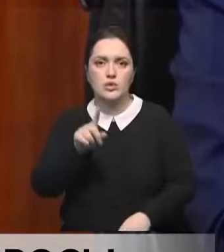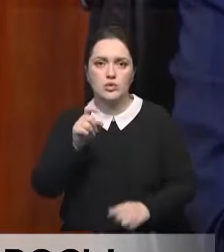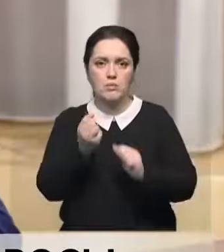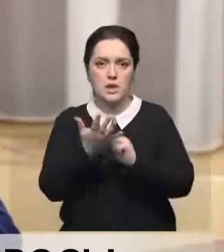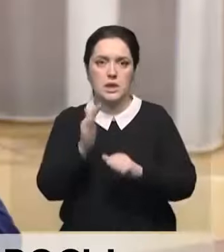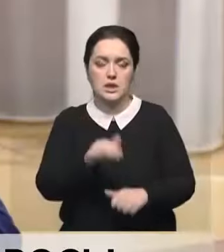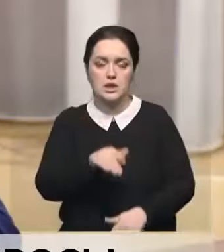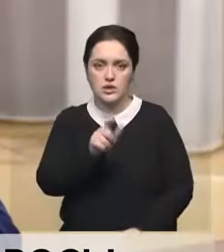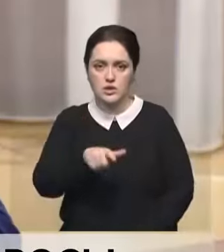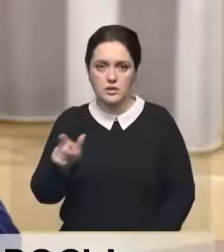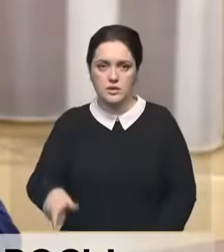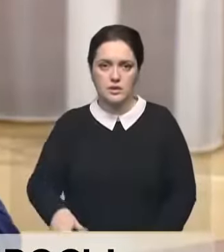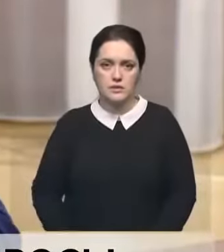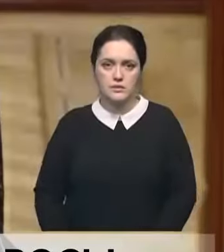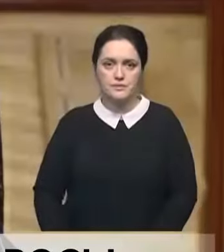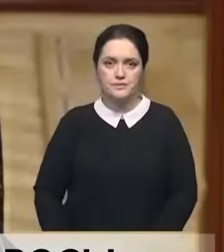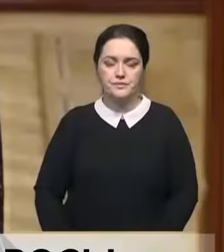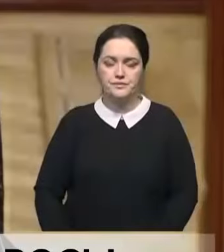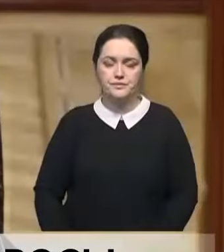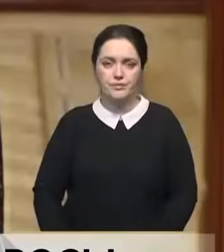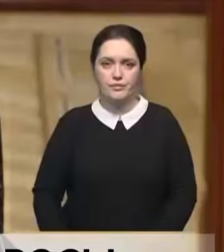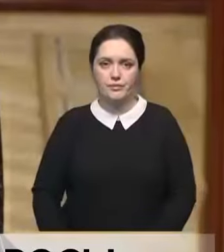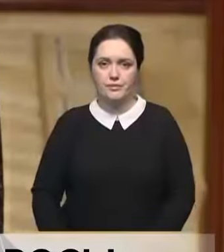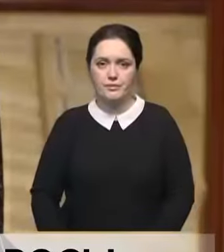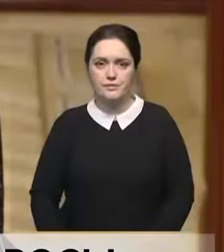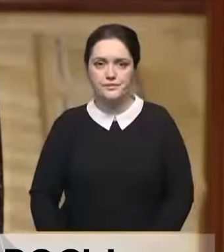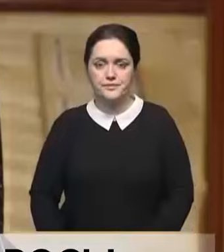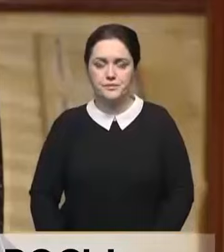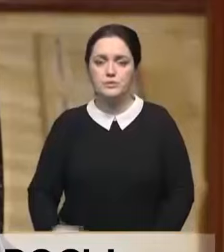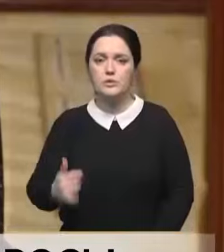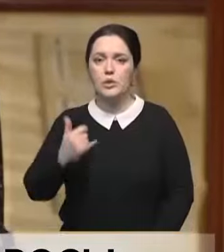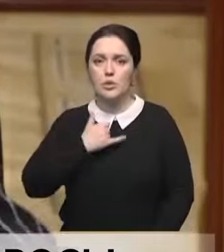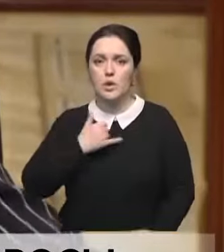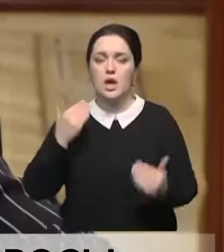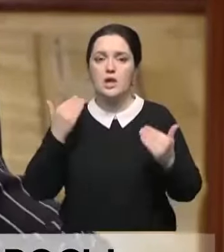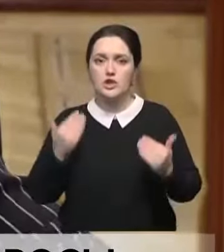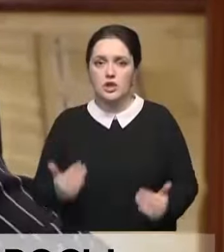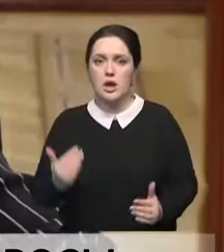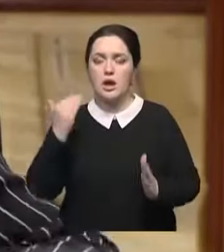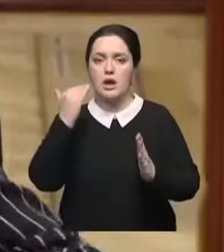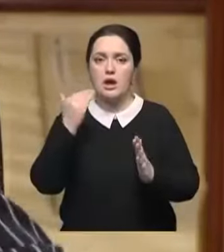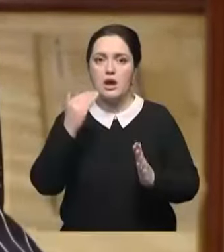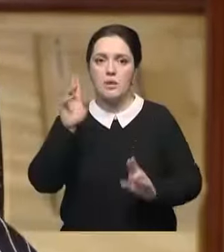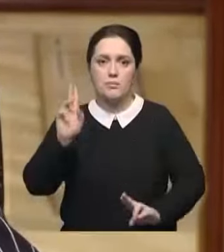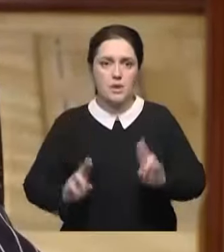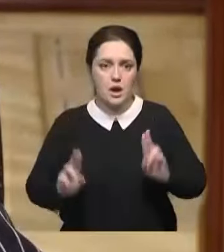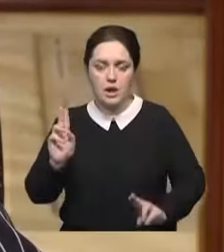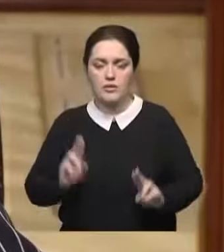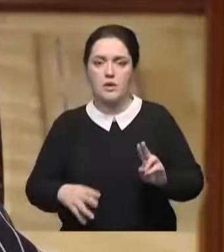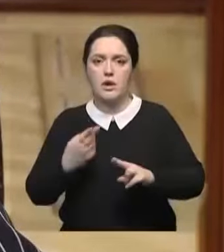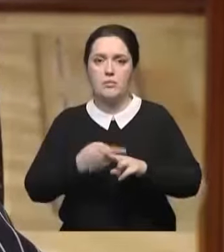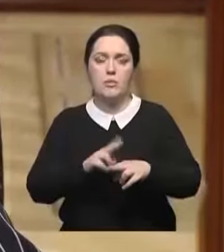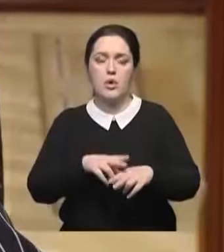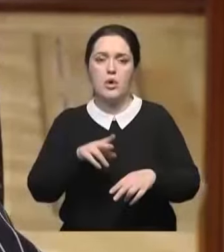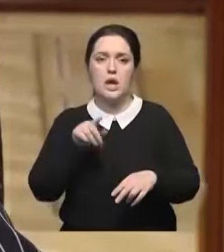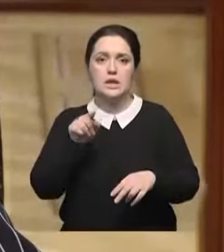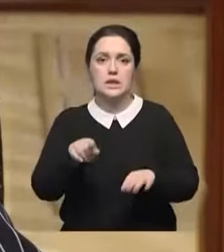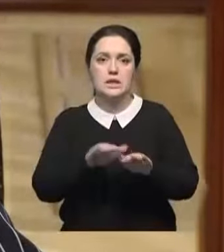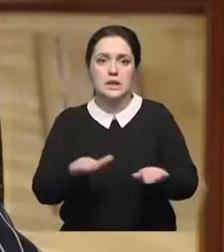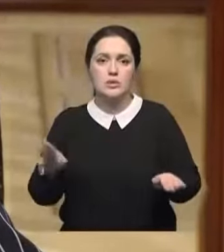115 тысяч учащихся. У нас сейчас основной алгоритм разработали по тем детям, которые находятся в